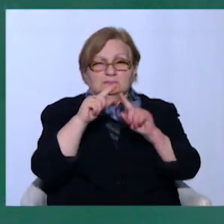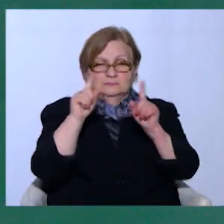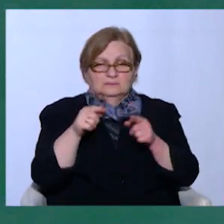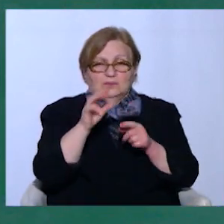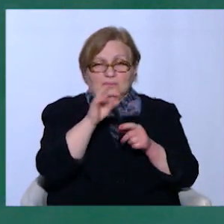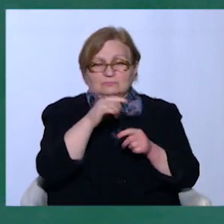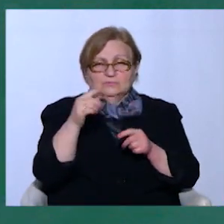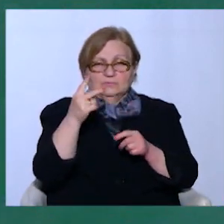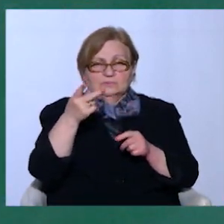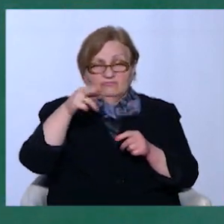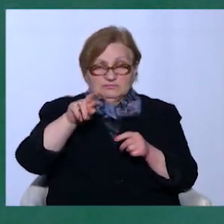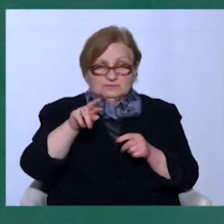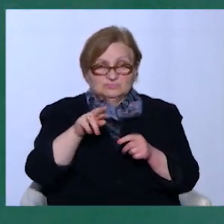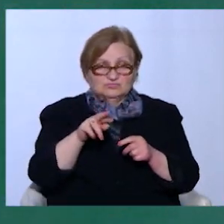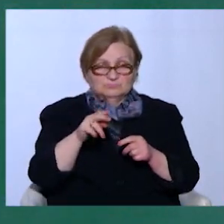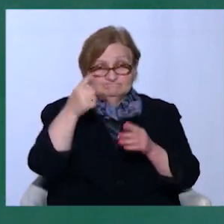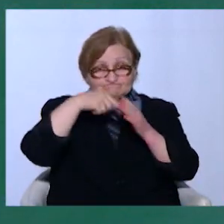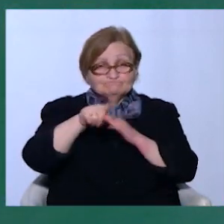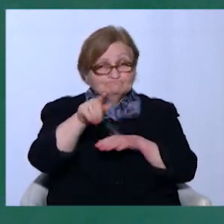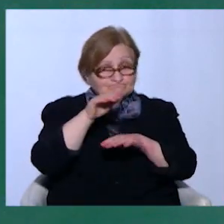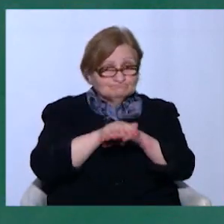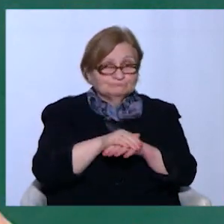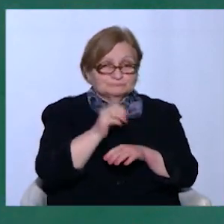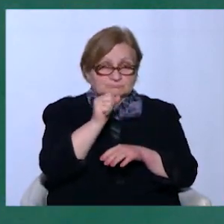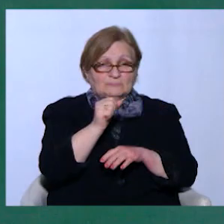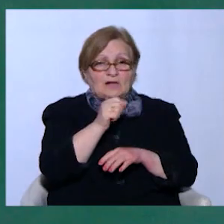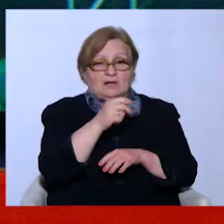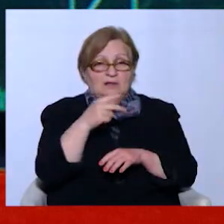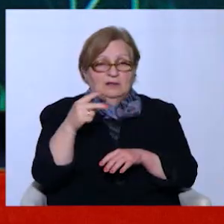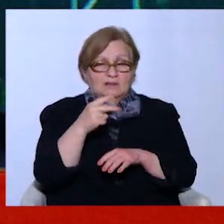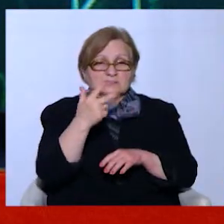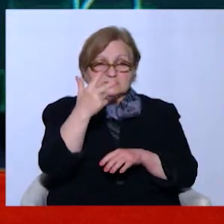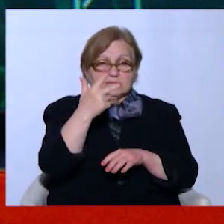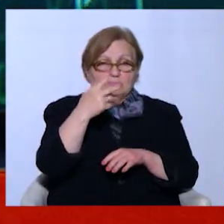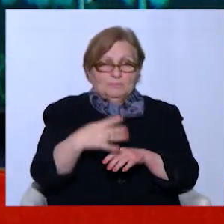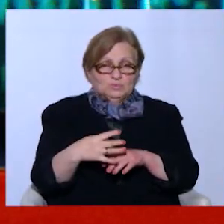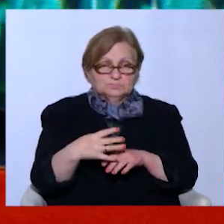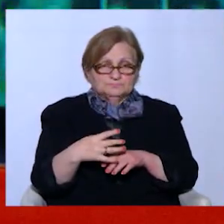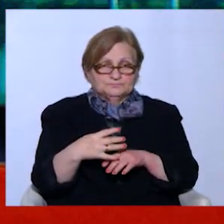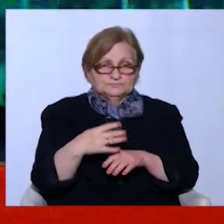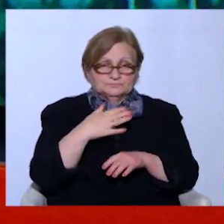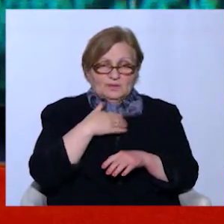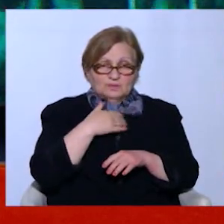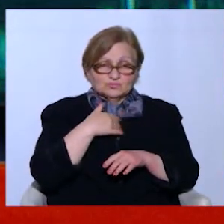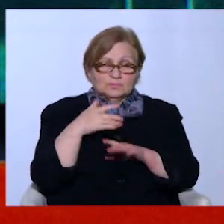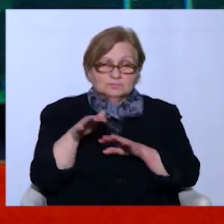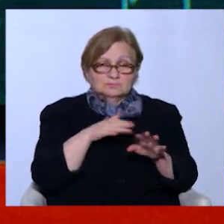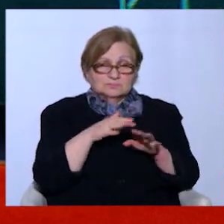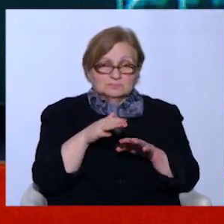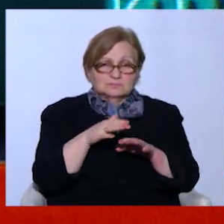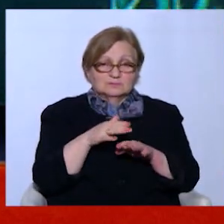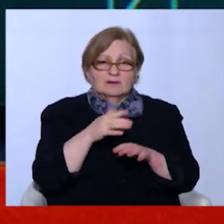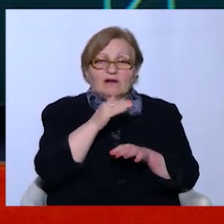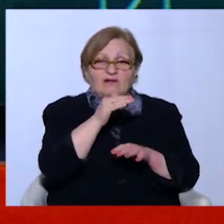კვადრატში. საიდანაც გამოდის, რომ a უდრის 3/4-ს. მაშასადამე ჩვენი ფუნქცია ყოფილა f(x)-ი